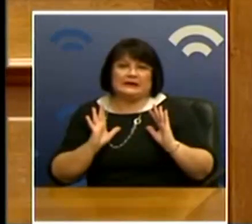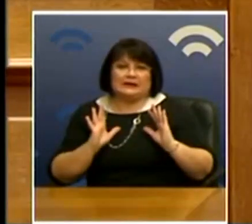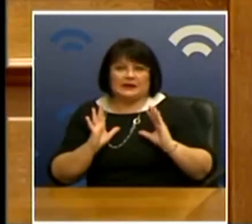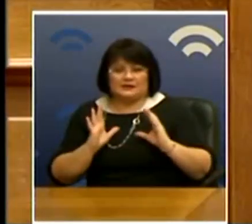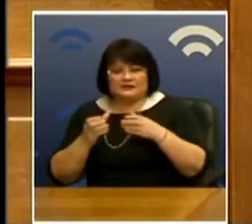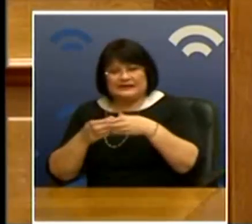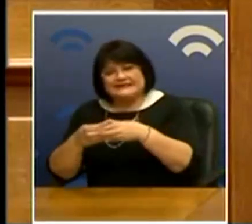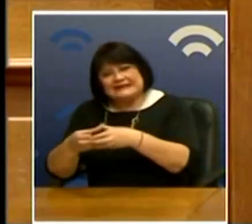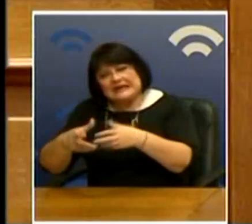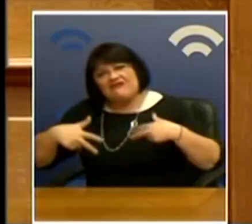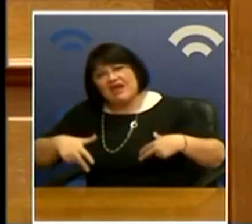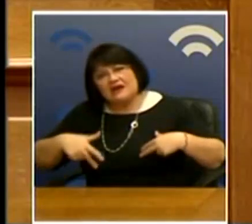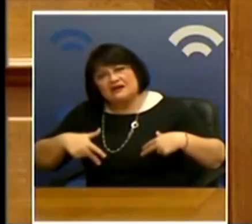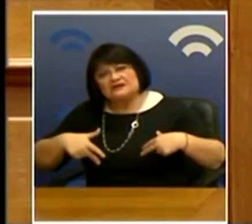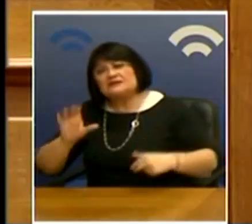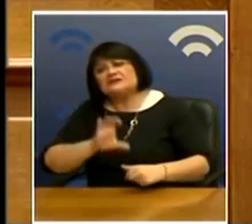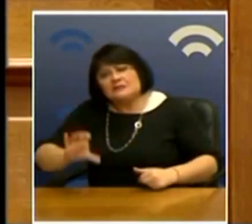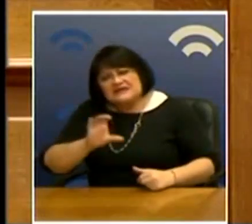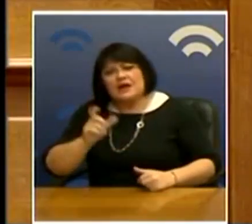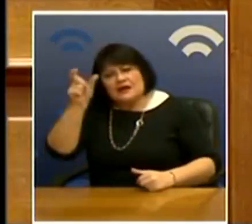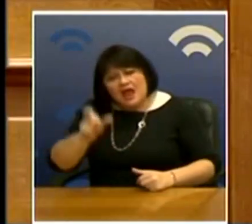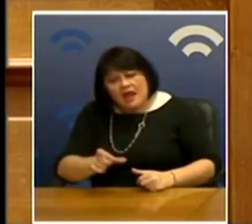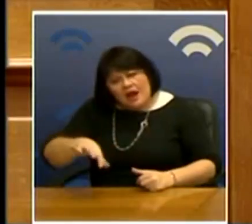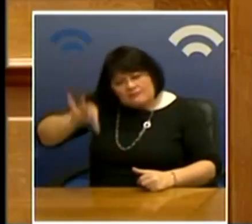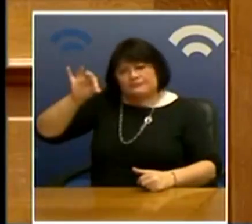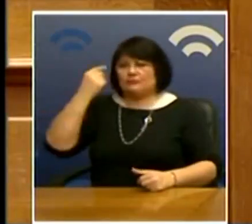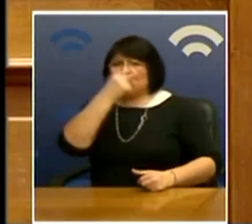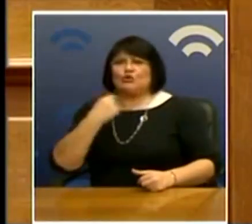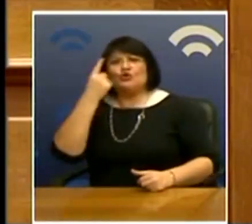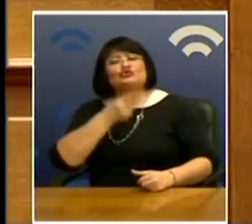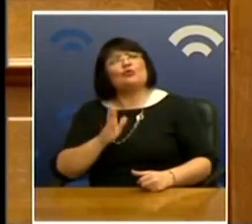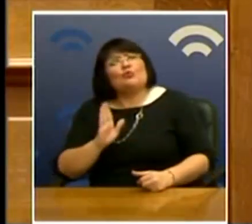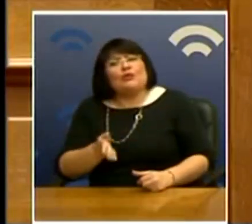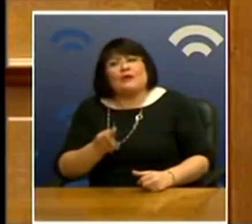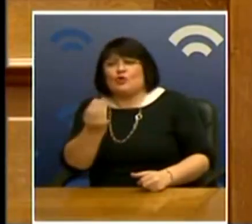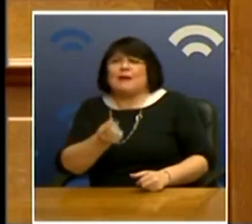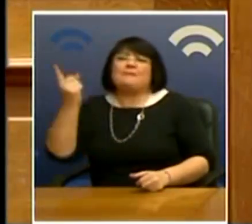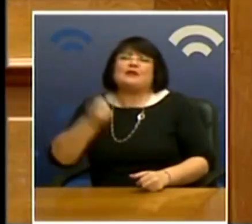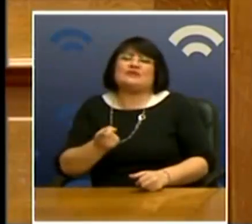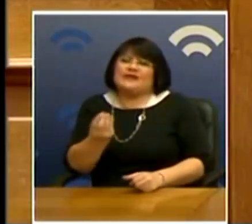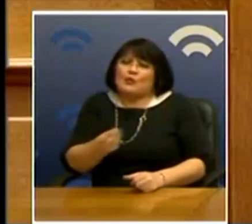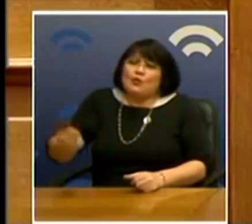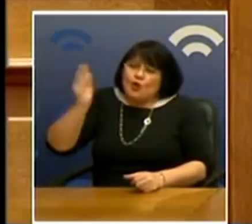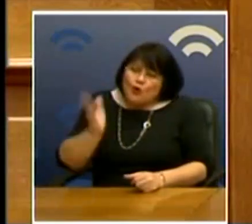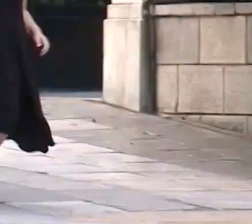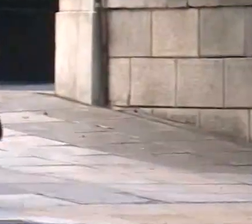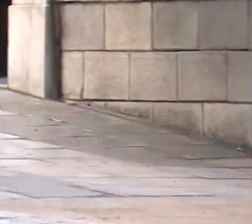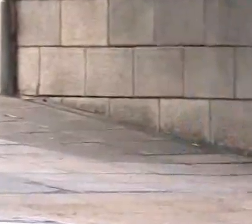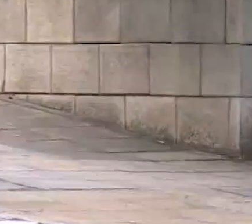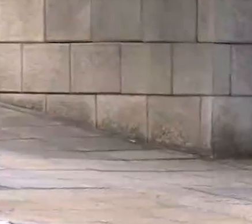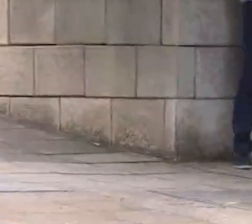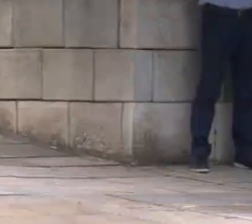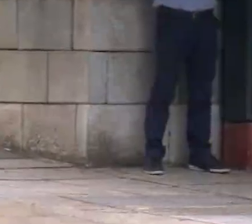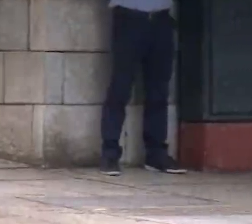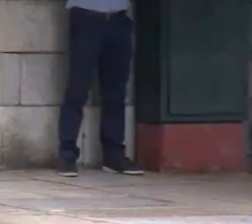πλειοψηφίας να αναζητεί πρόσωπο το οποίο θα εξασφαλίζει τη μεγαλύτερη δυνατή συνένεση.